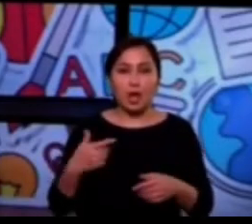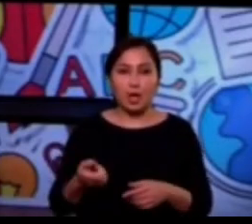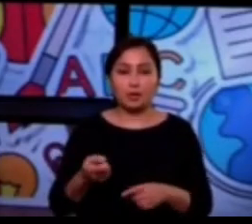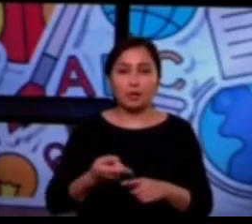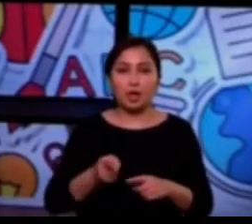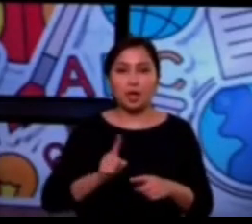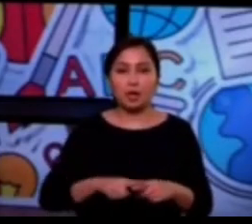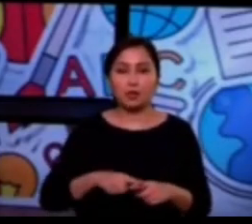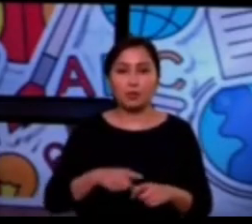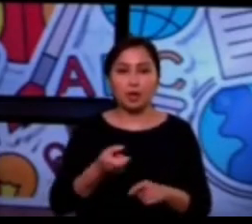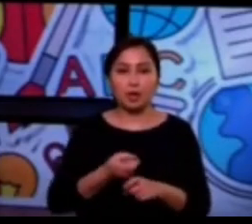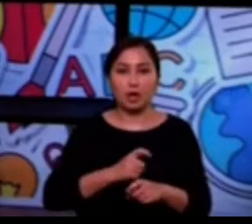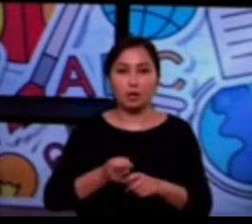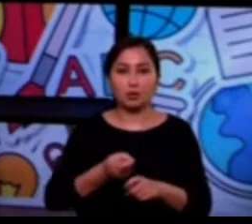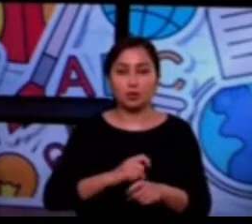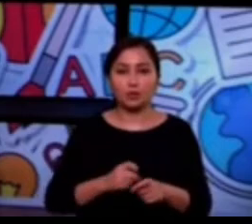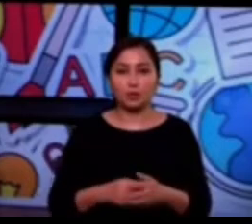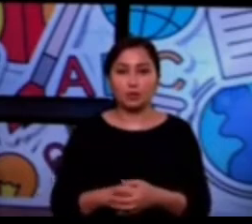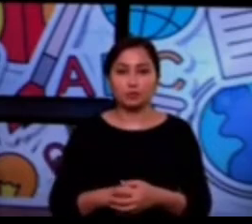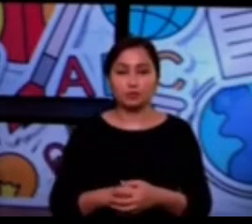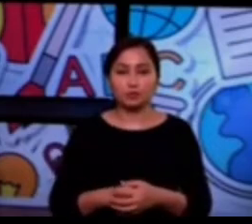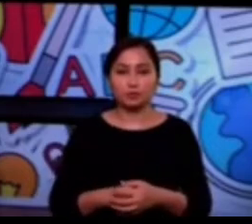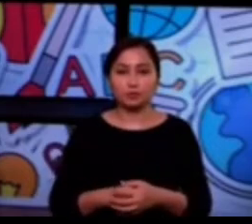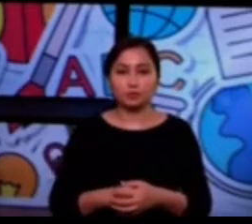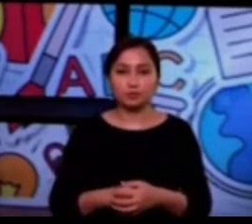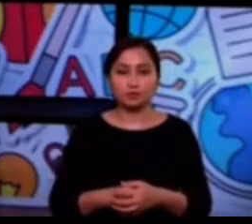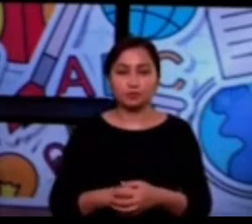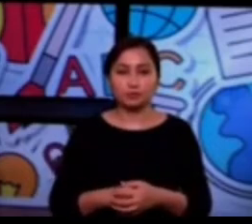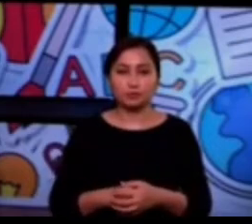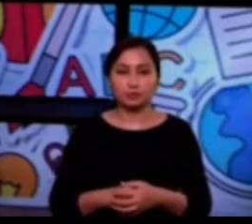Конечно, это картофель.